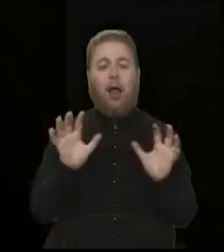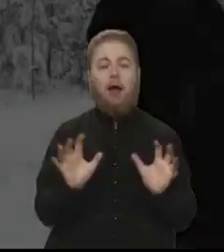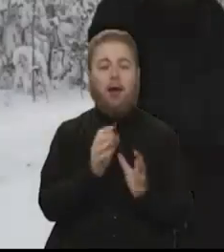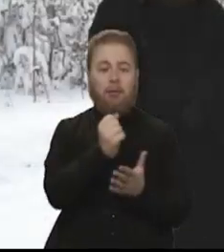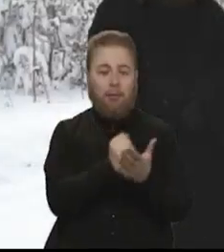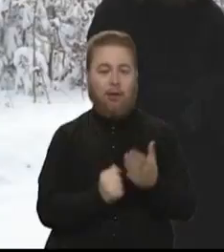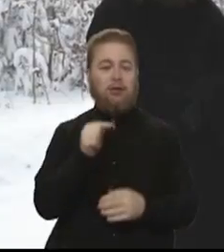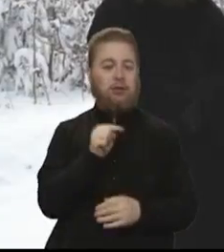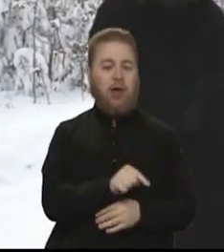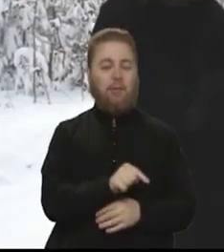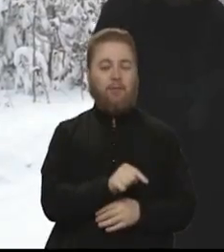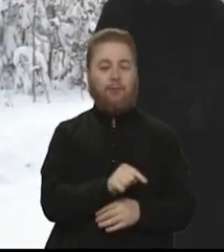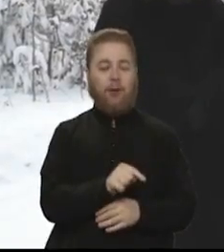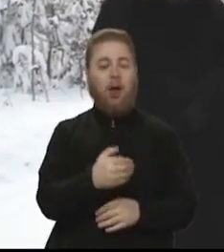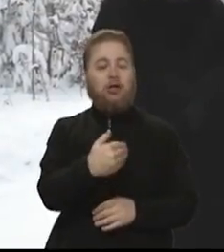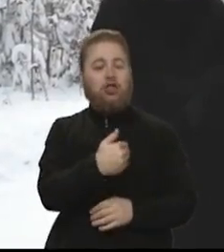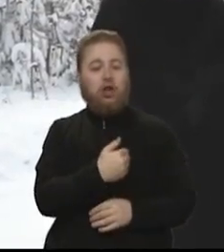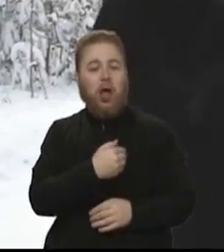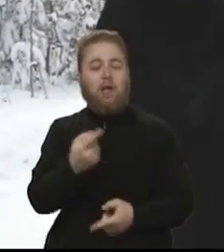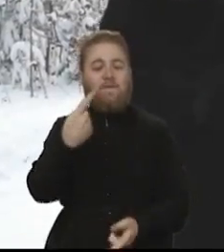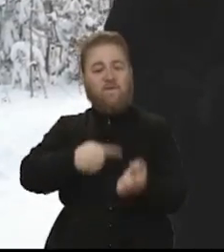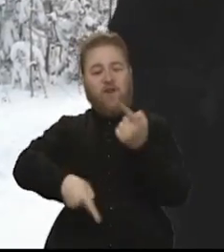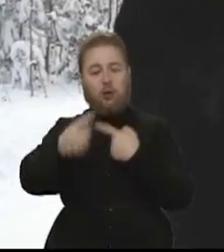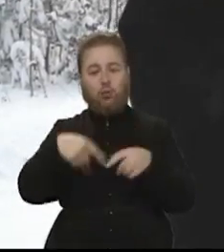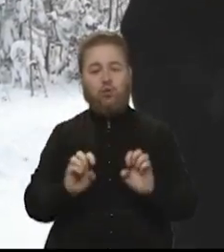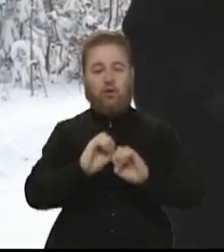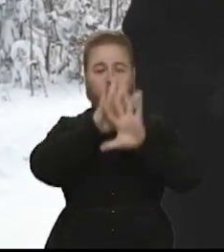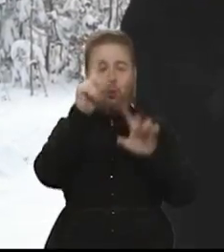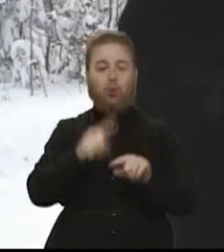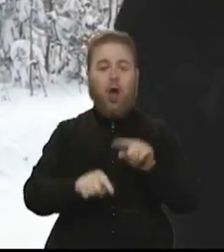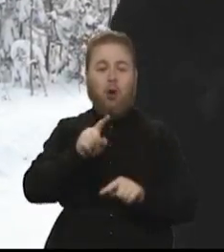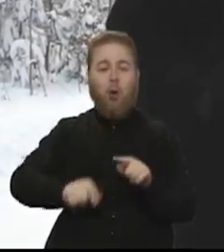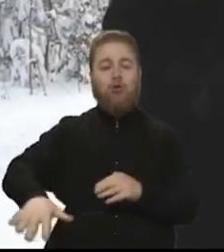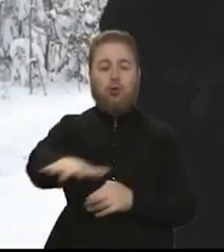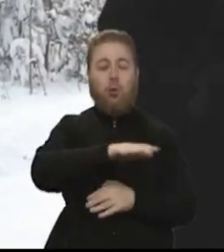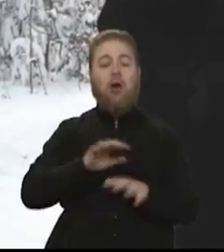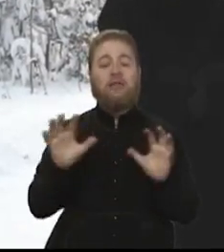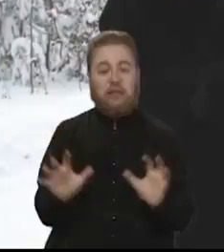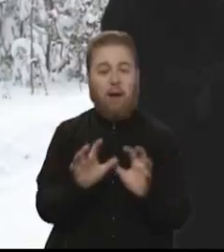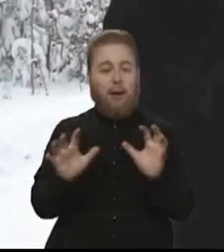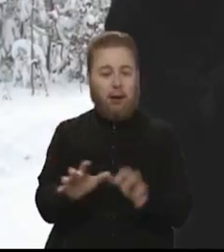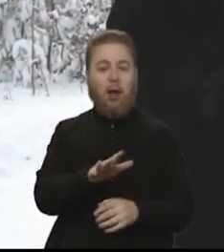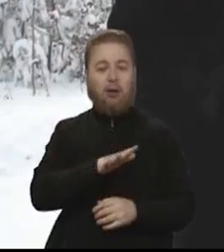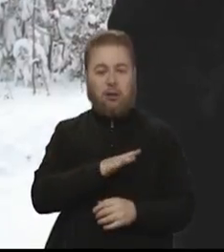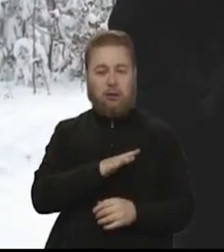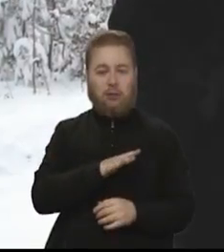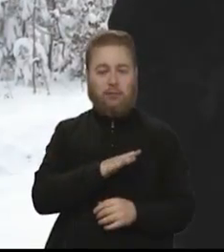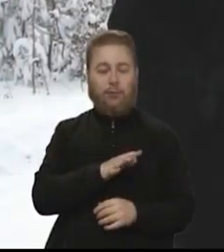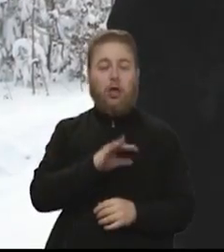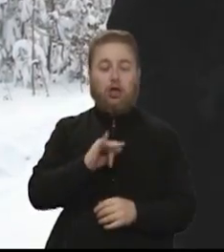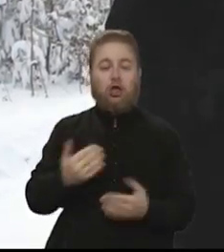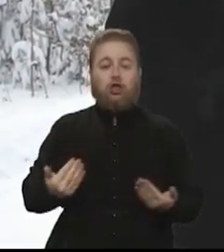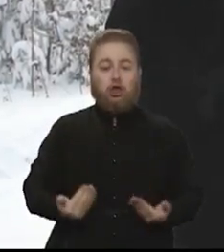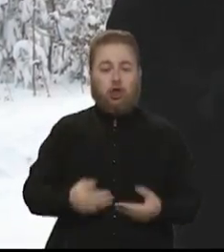там. Так скажем, желание вернуть святыню на родину сохранялось. И